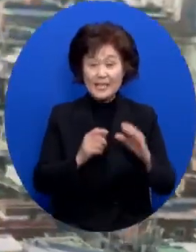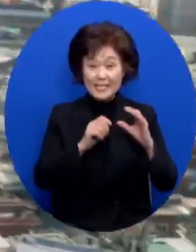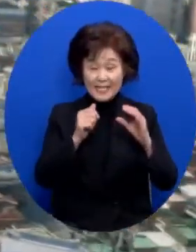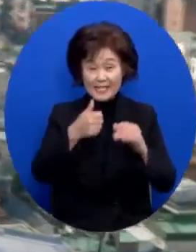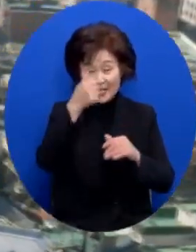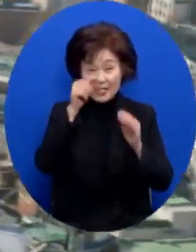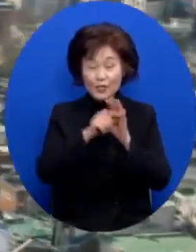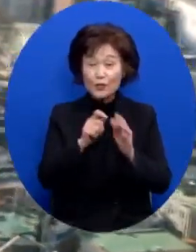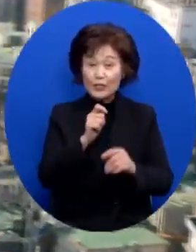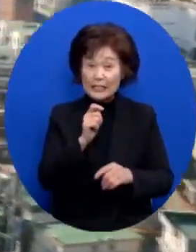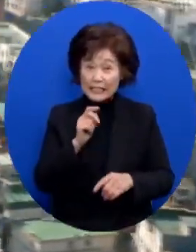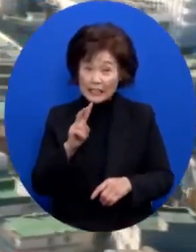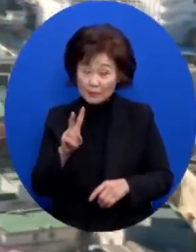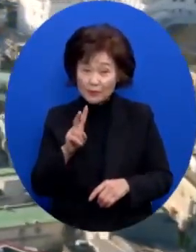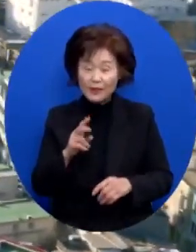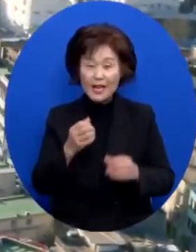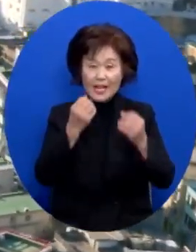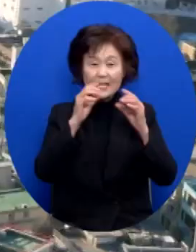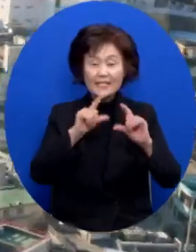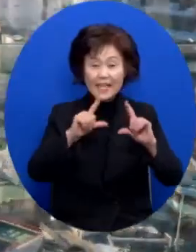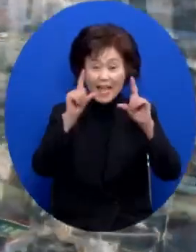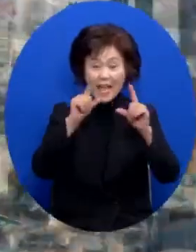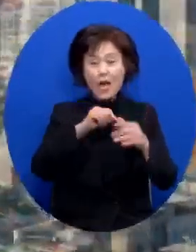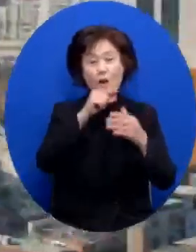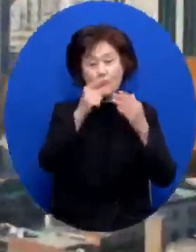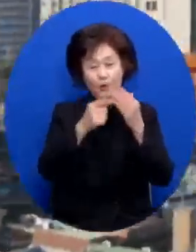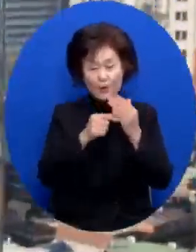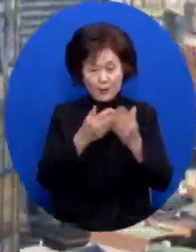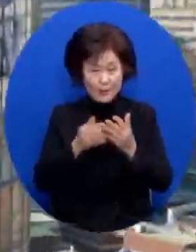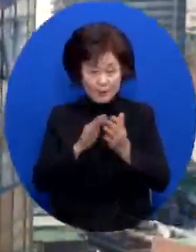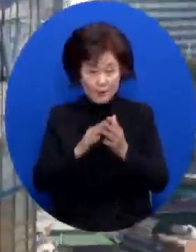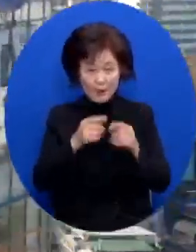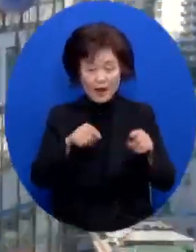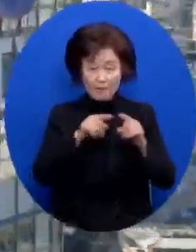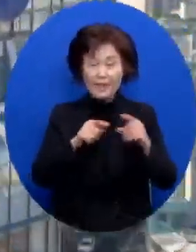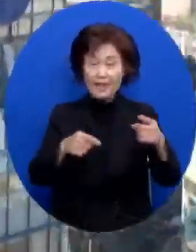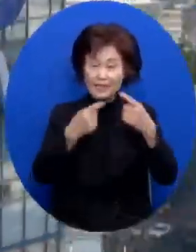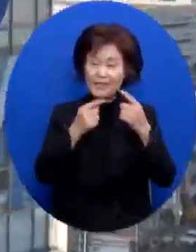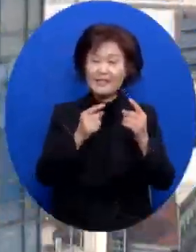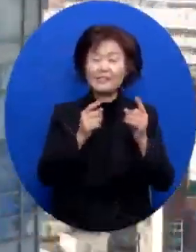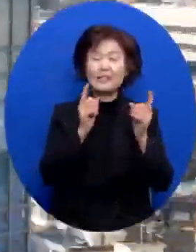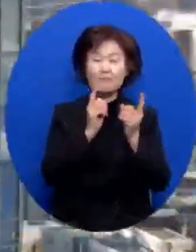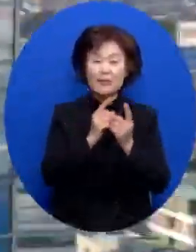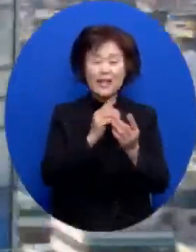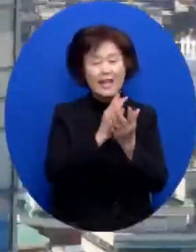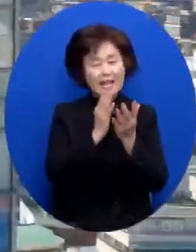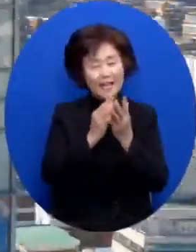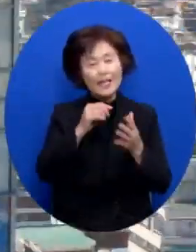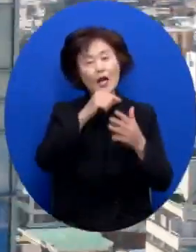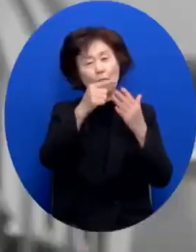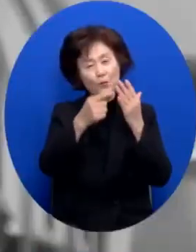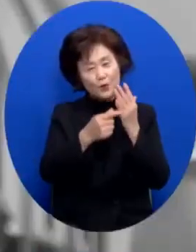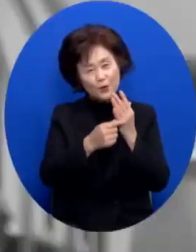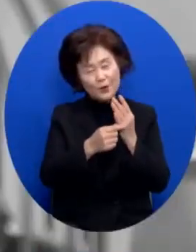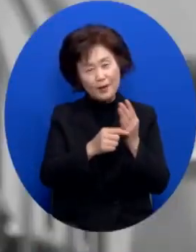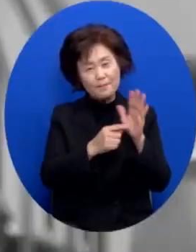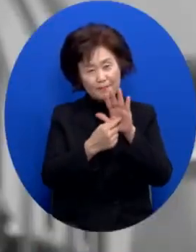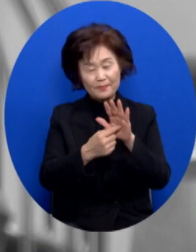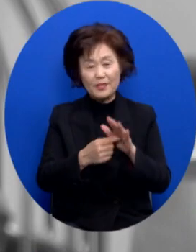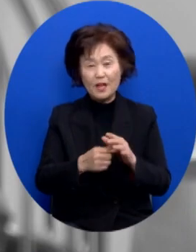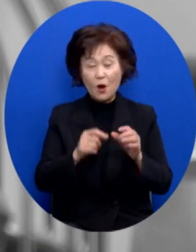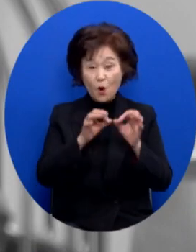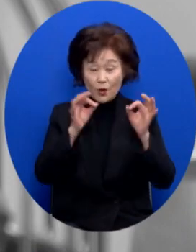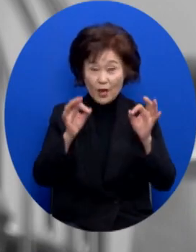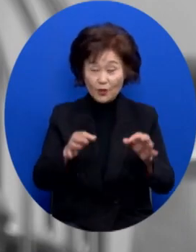CTS 기독교 TV가 새해 프로그램 개편과 함께 설을 맞아 다양한 특집 프로그램을 준비했습니다.